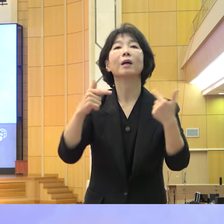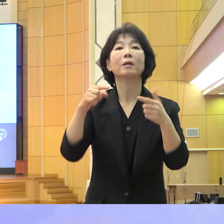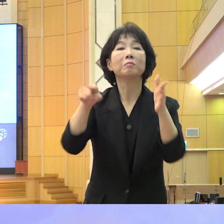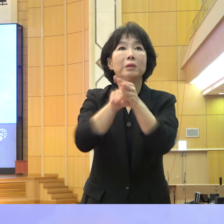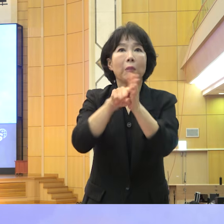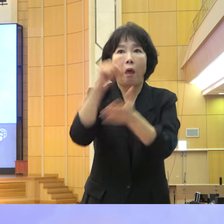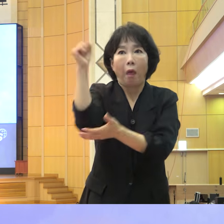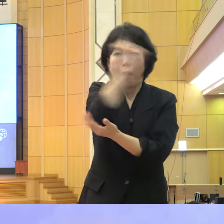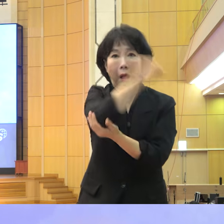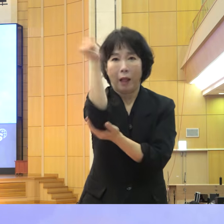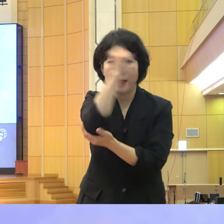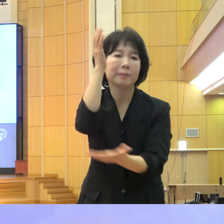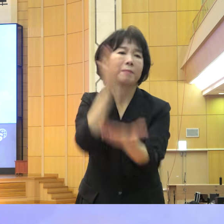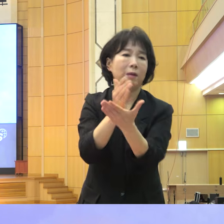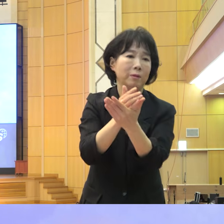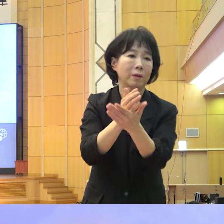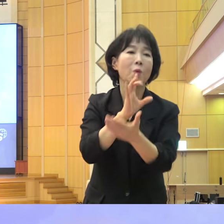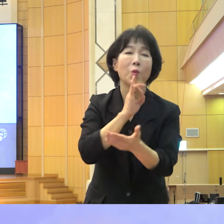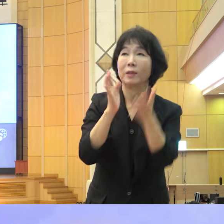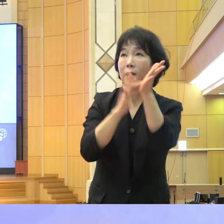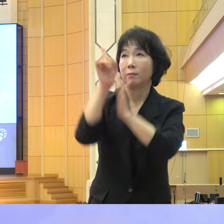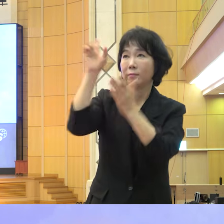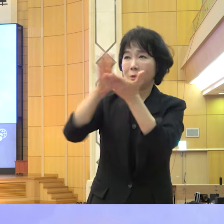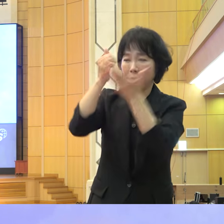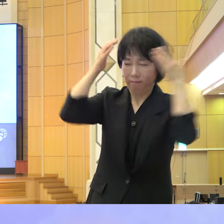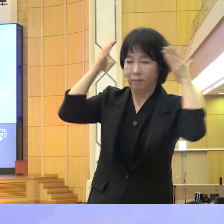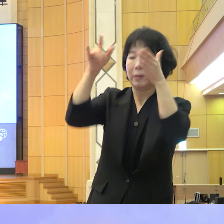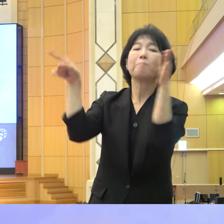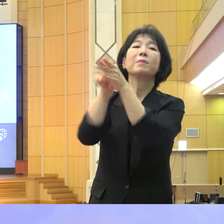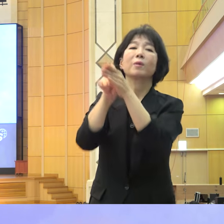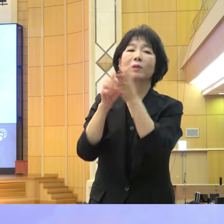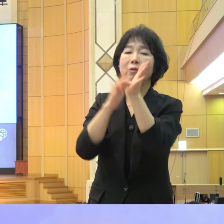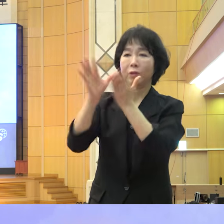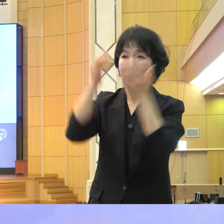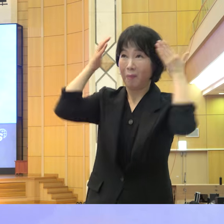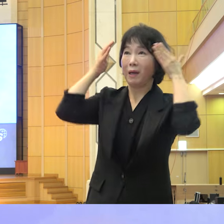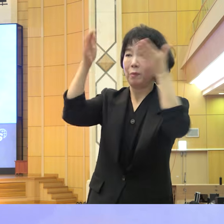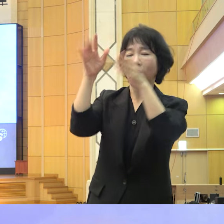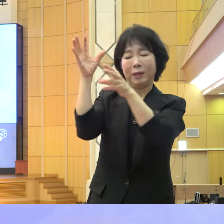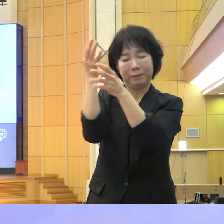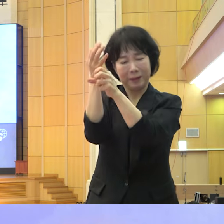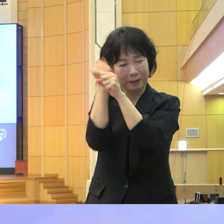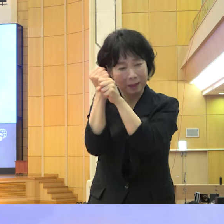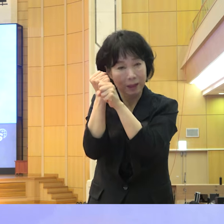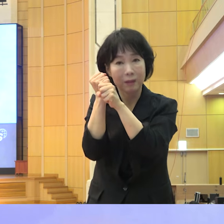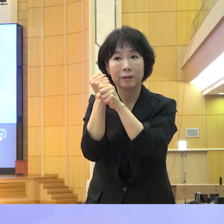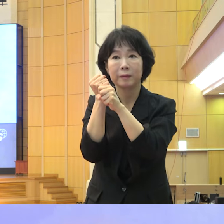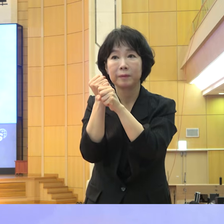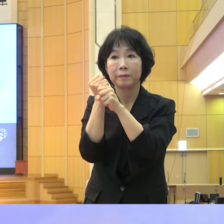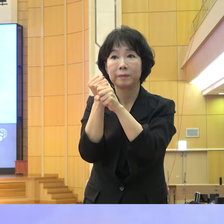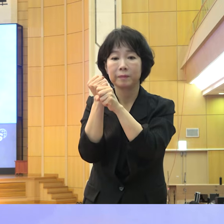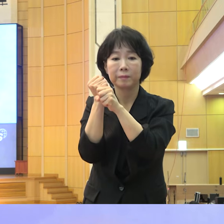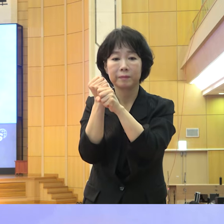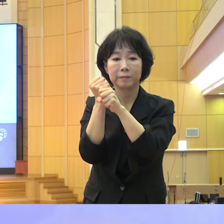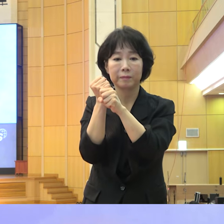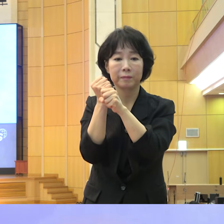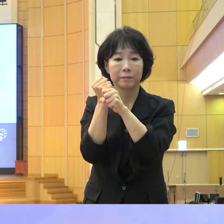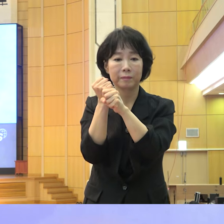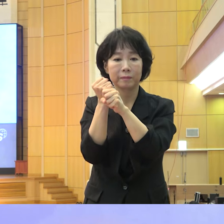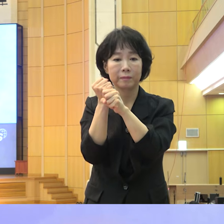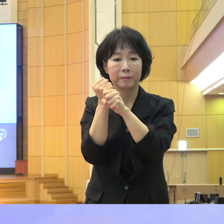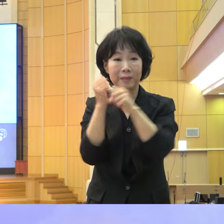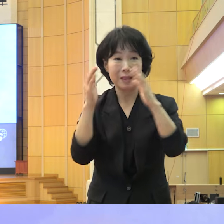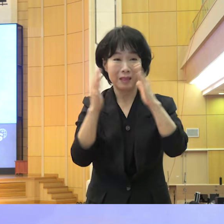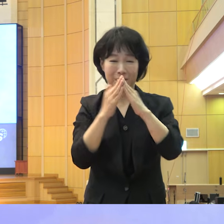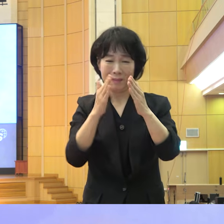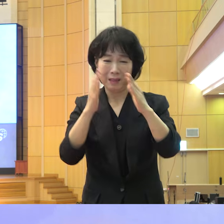치우치지 말고 오직 예수님만 믿고 예수님만 바라보고 의지하는 그런 바람이 불고